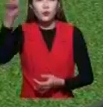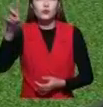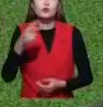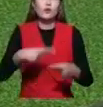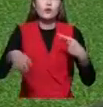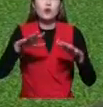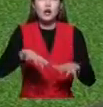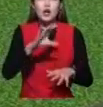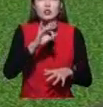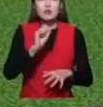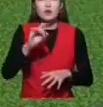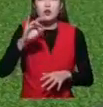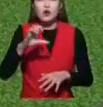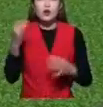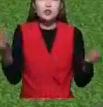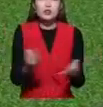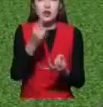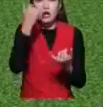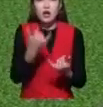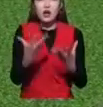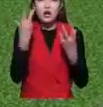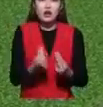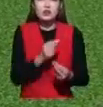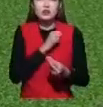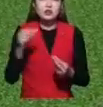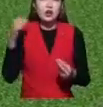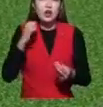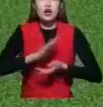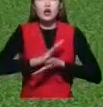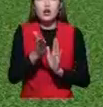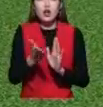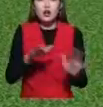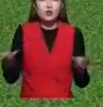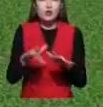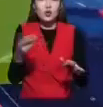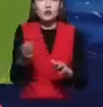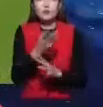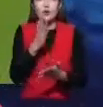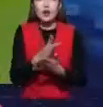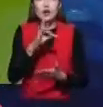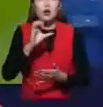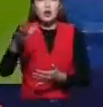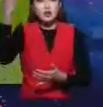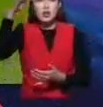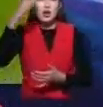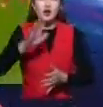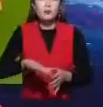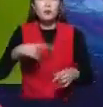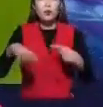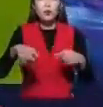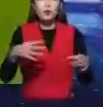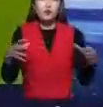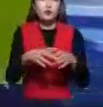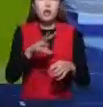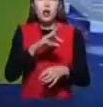клубының иесі Стивен Росс қызығушылықтан туды. Қазірдің өзінде келіссөздер жүріп жатыр. Росс Америкалық футбол клубына